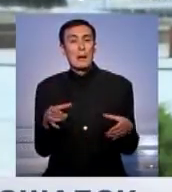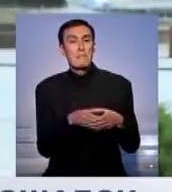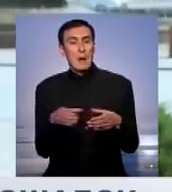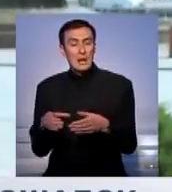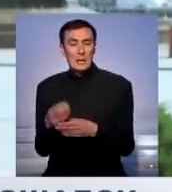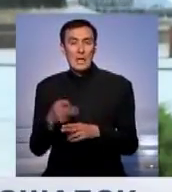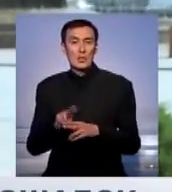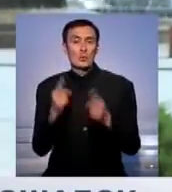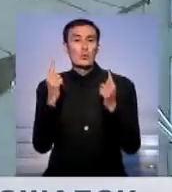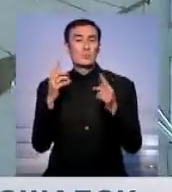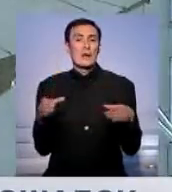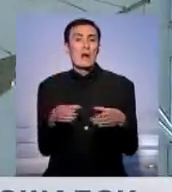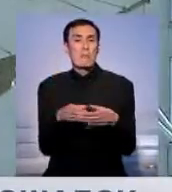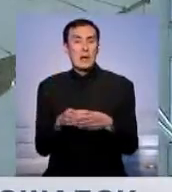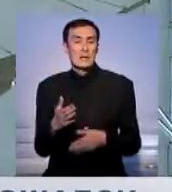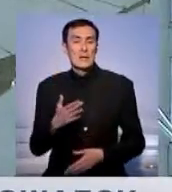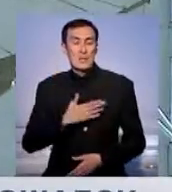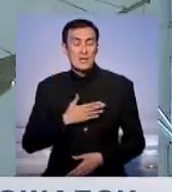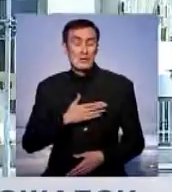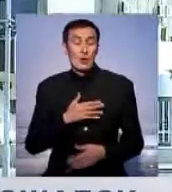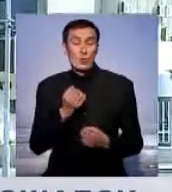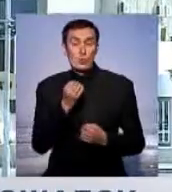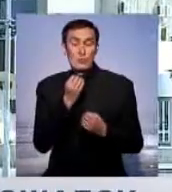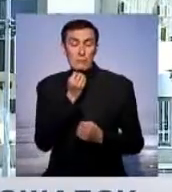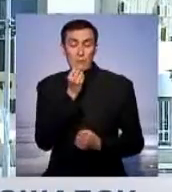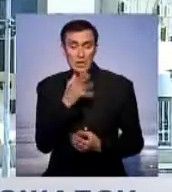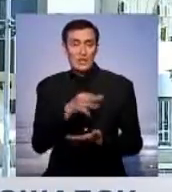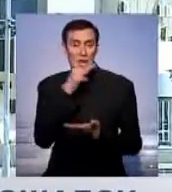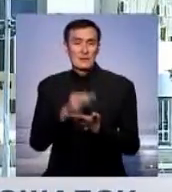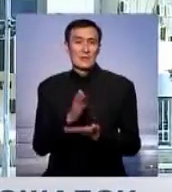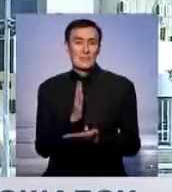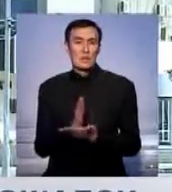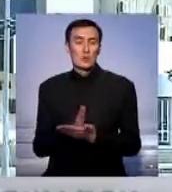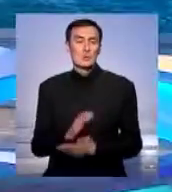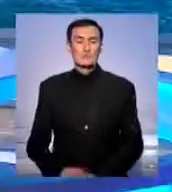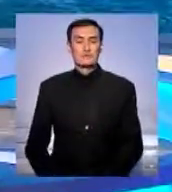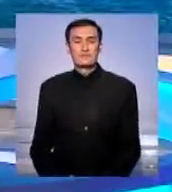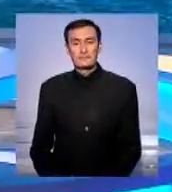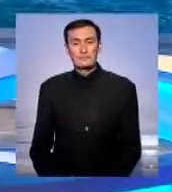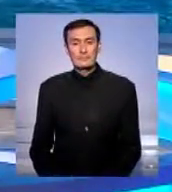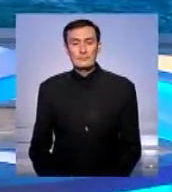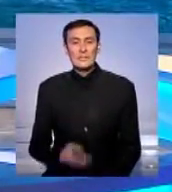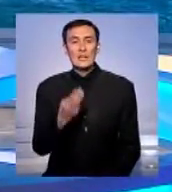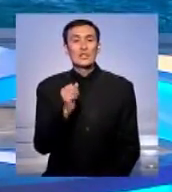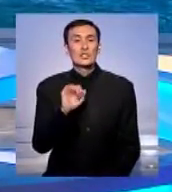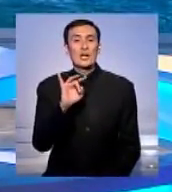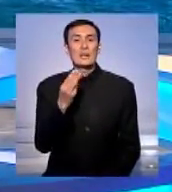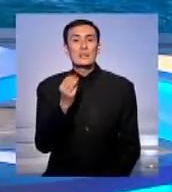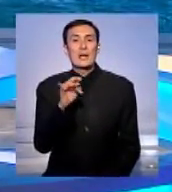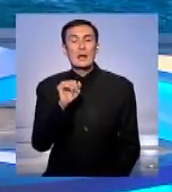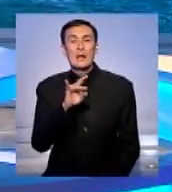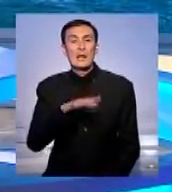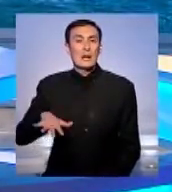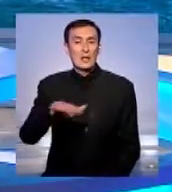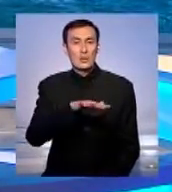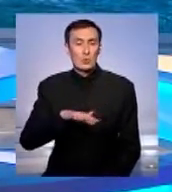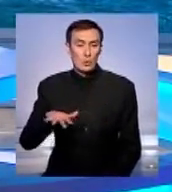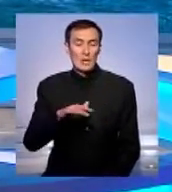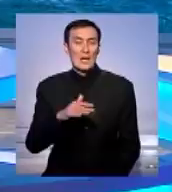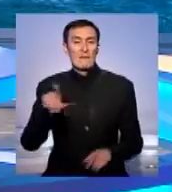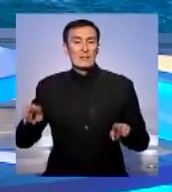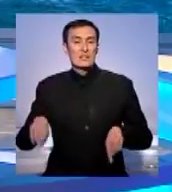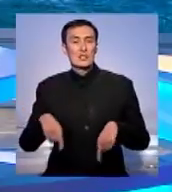Это крупным компаниям нашим местным. Уже положительные ответы имеются. В Шардаринском районе Туркестанской